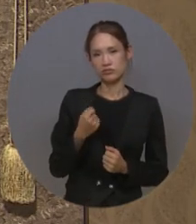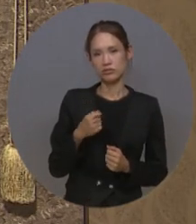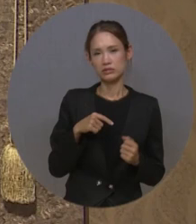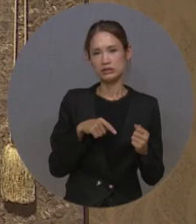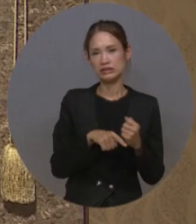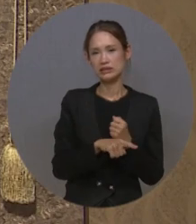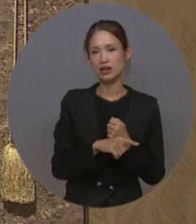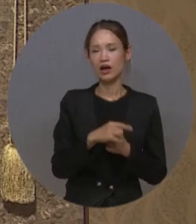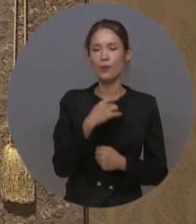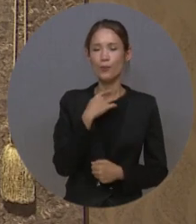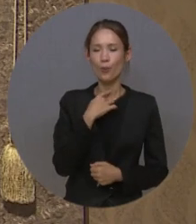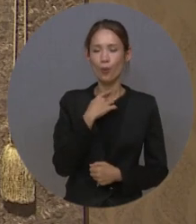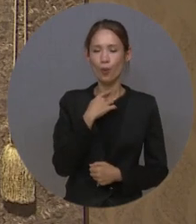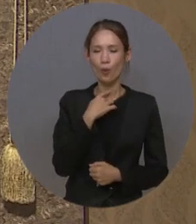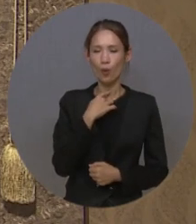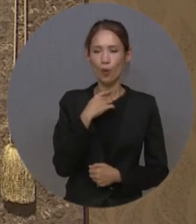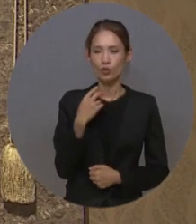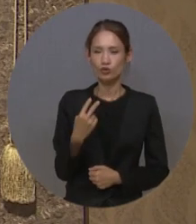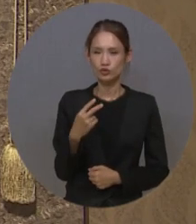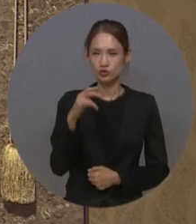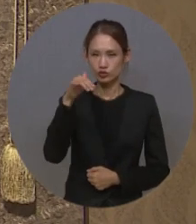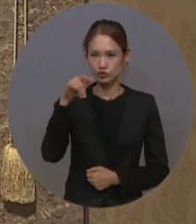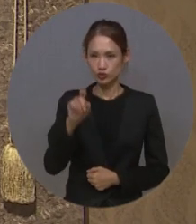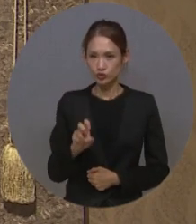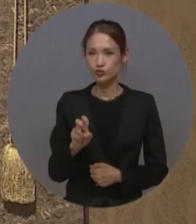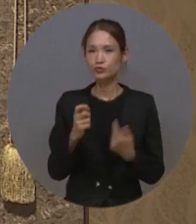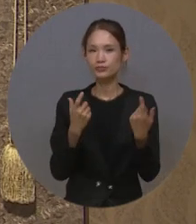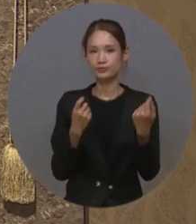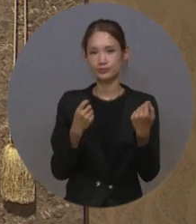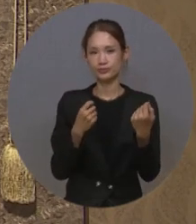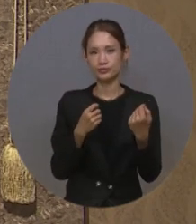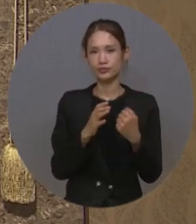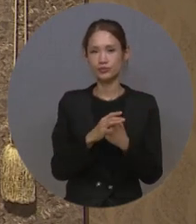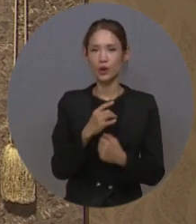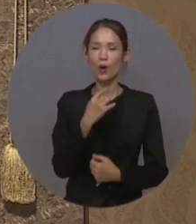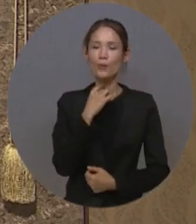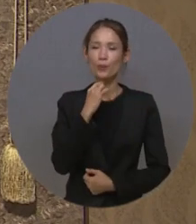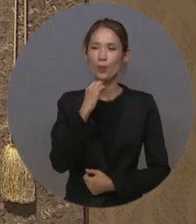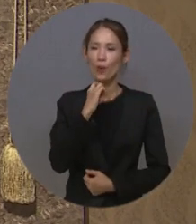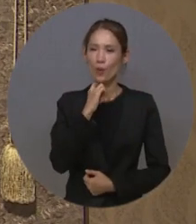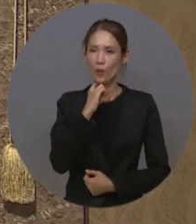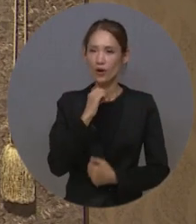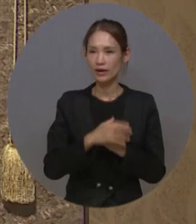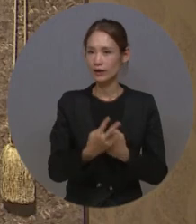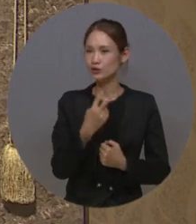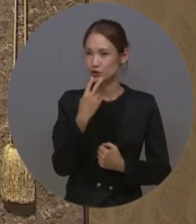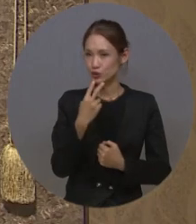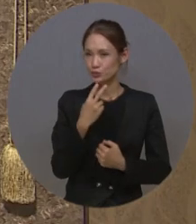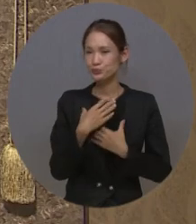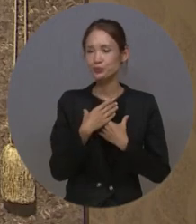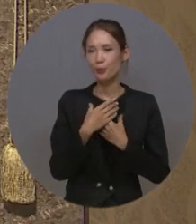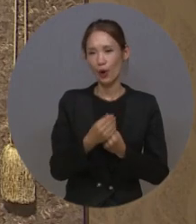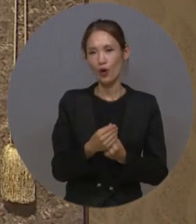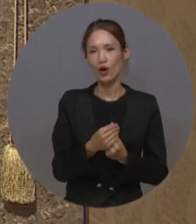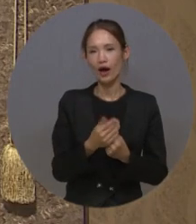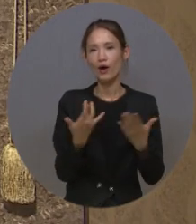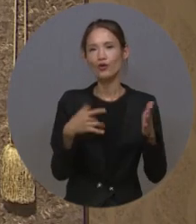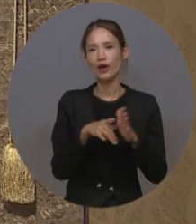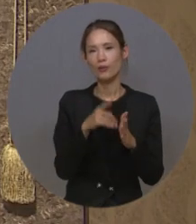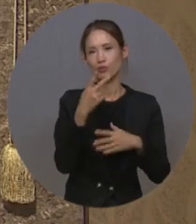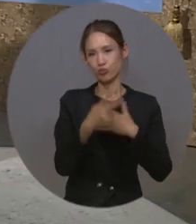의미를 목과 숨이라고 저는 이제 저희 회사에서는 목과 숨을 편안하게 하는 이제 프로젝트를 합니다.